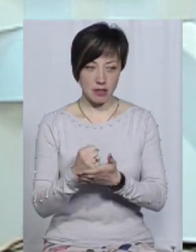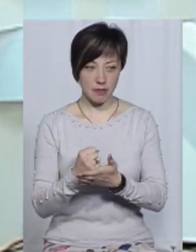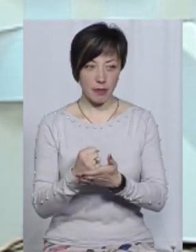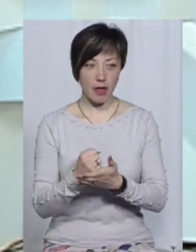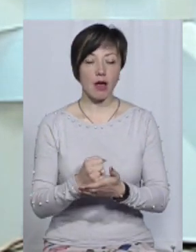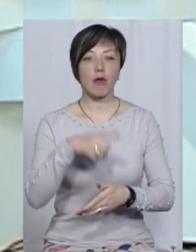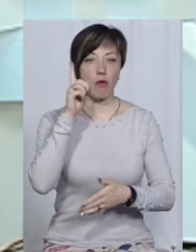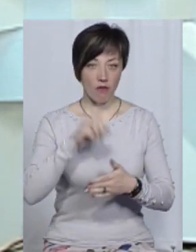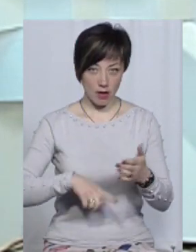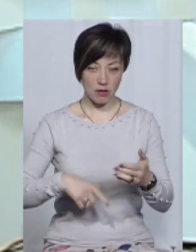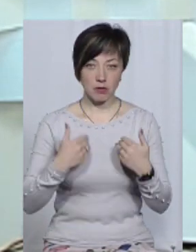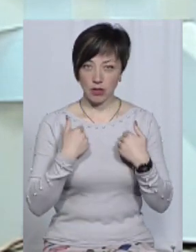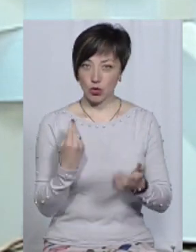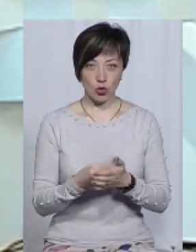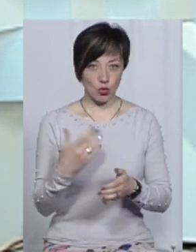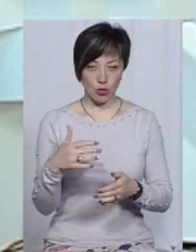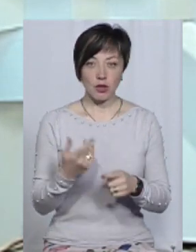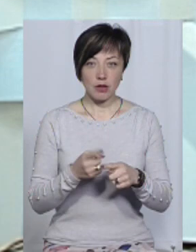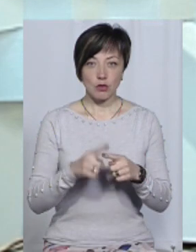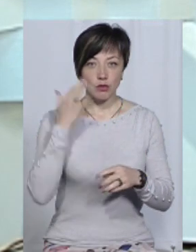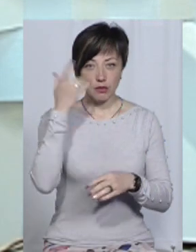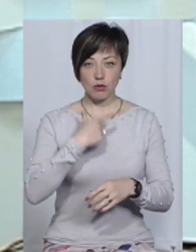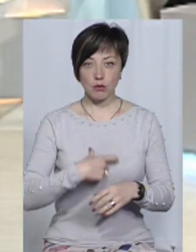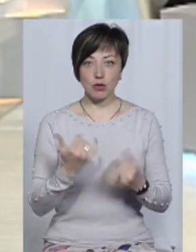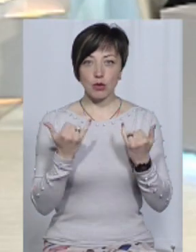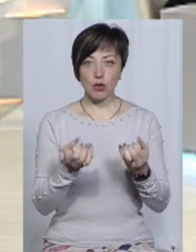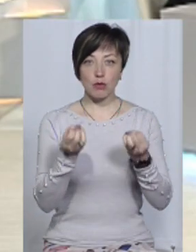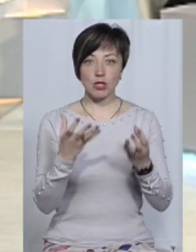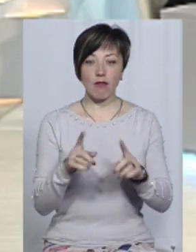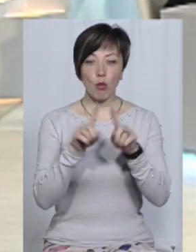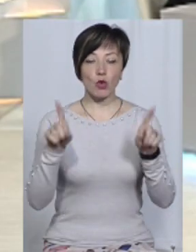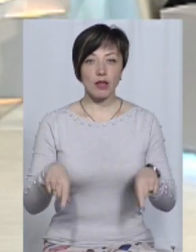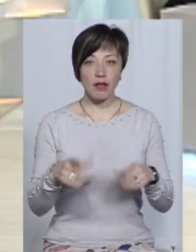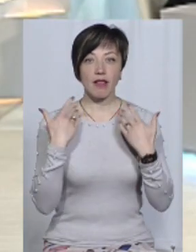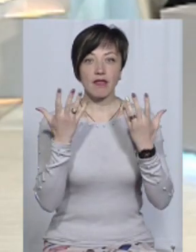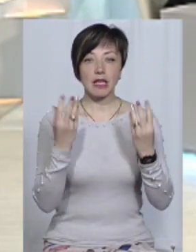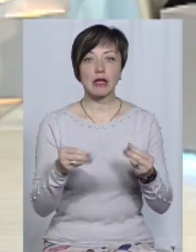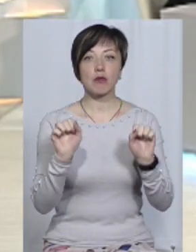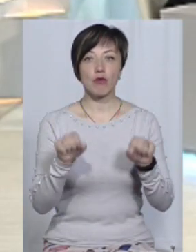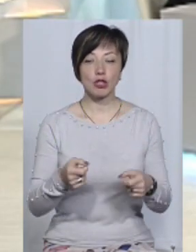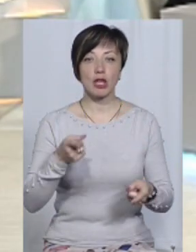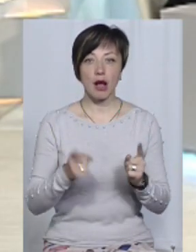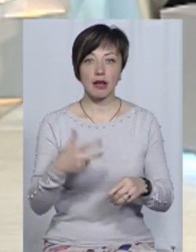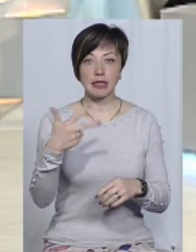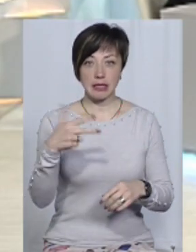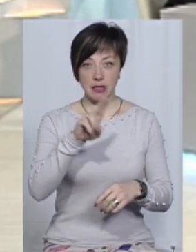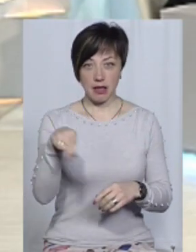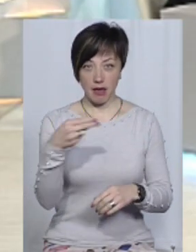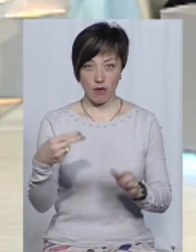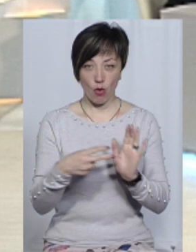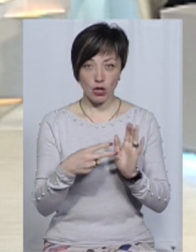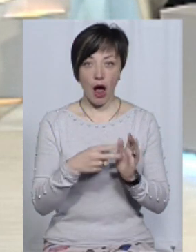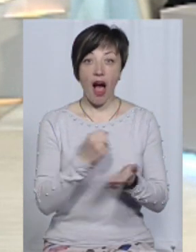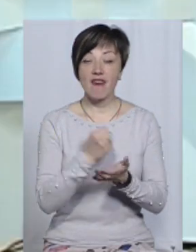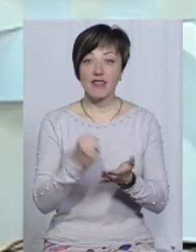який, повірте мені, дорого вартує. Ну, ви уявіть собі, що сьогодні простенька путівка на вихідні може реально 30 євро коштує,